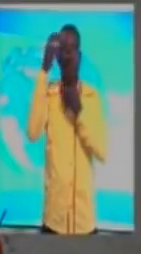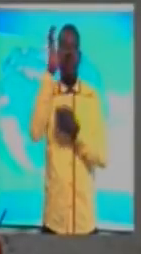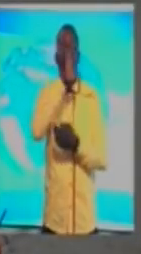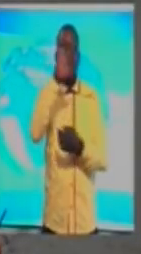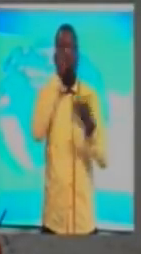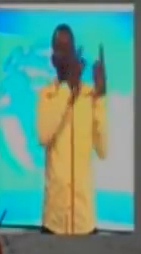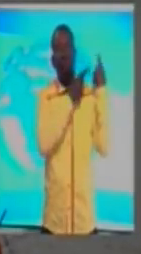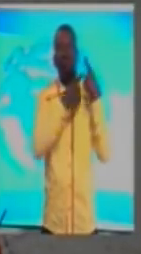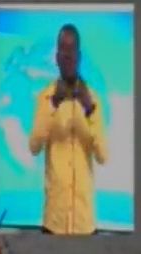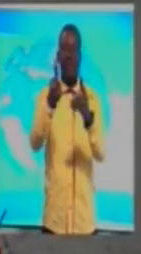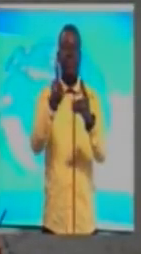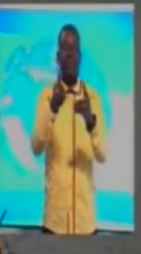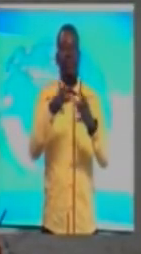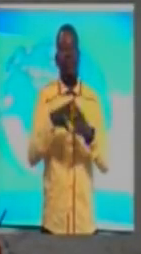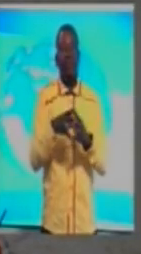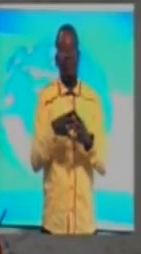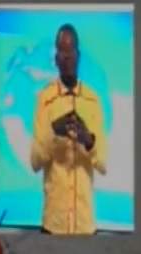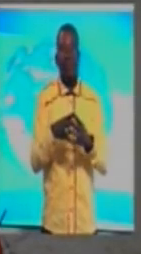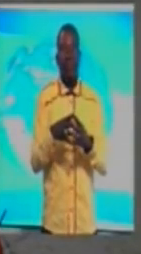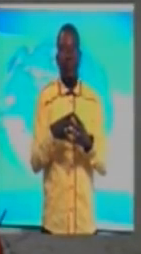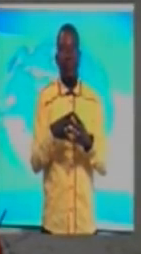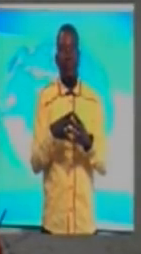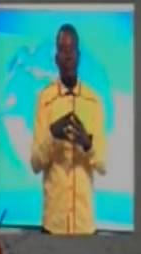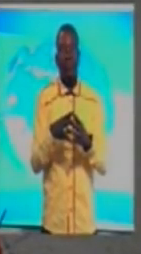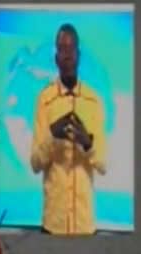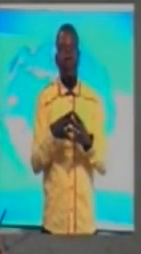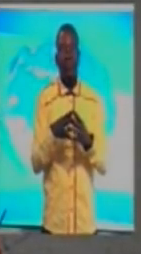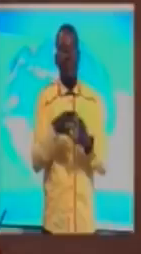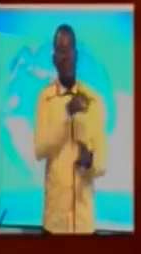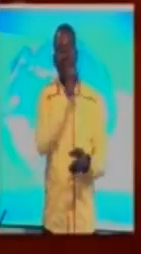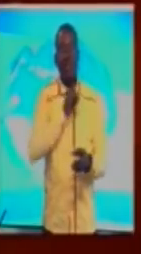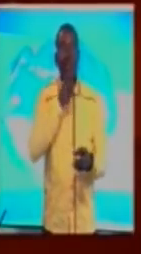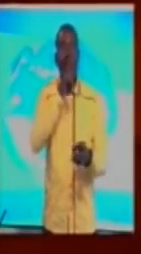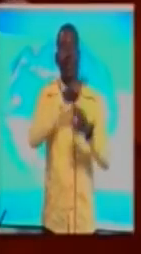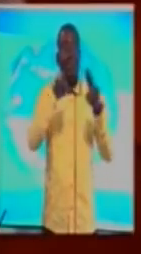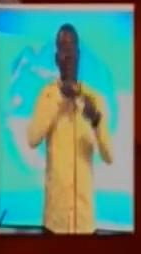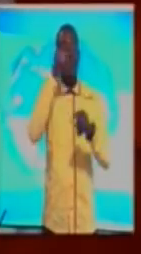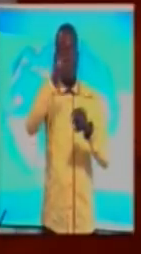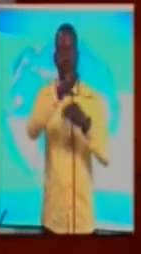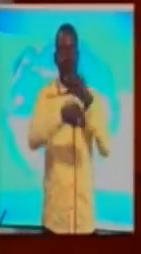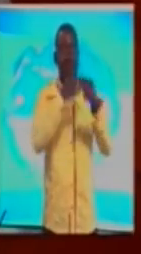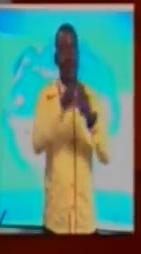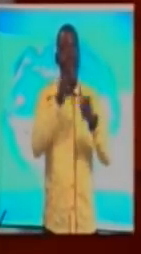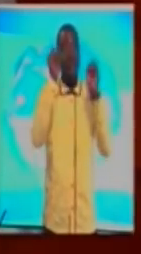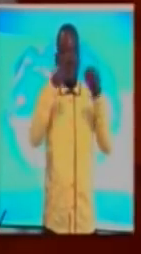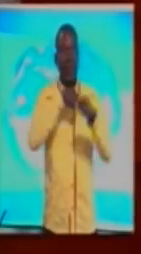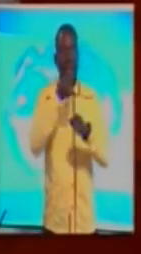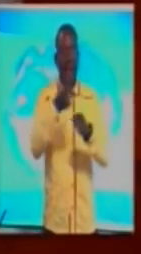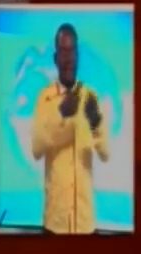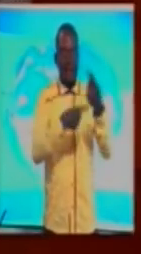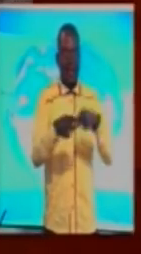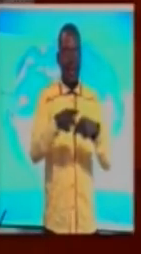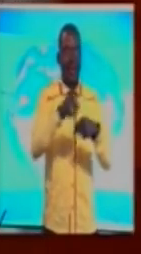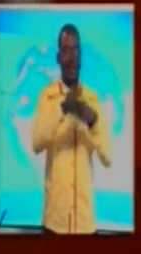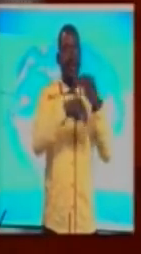une personne qui soit en Europe ici, j'ai pas trop de regrets et au contraire, je me suis marié en fait. C'est pas tout le monde qui est terroriste. C'est pas tout le monde